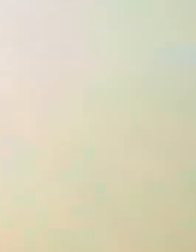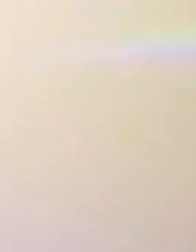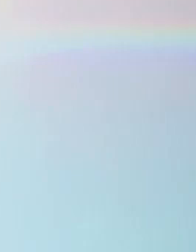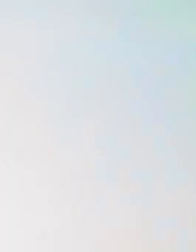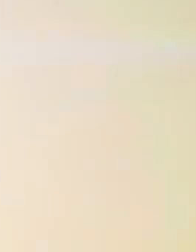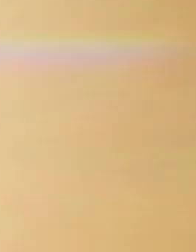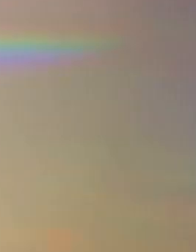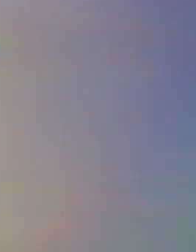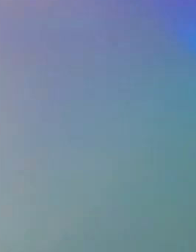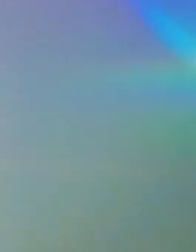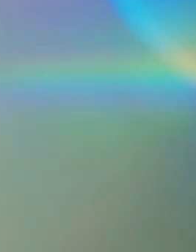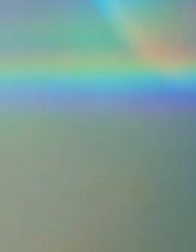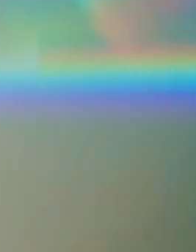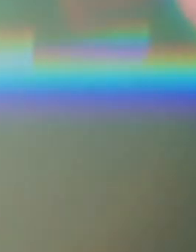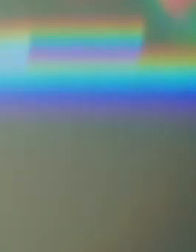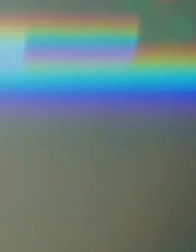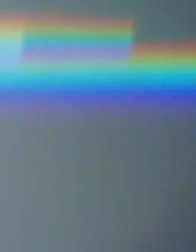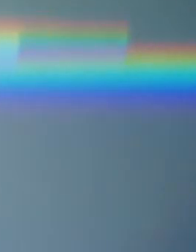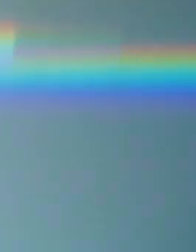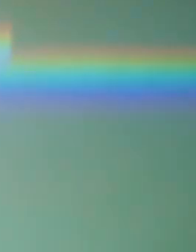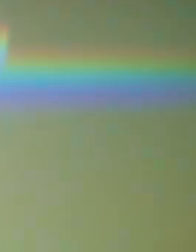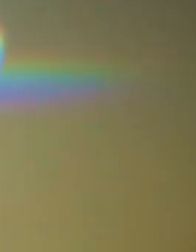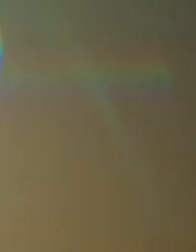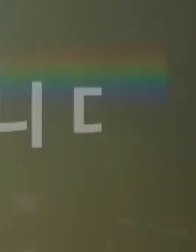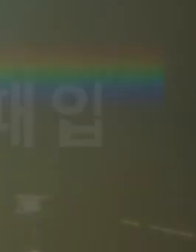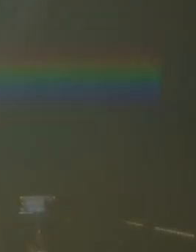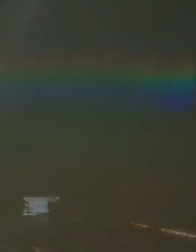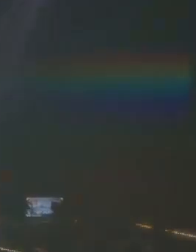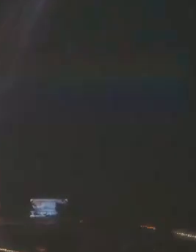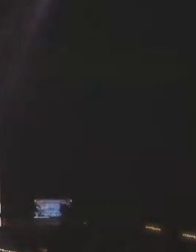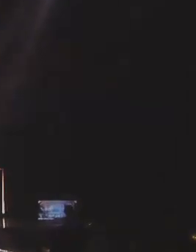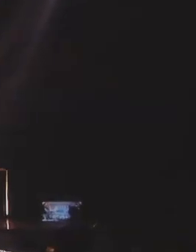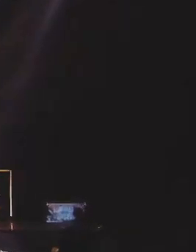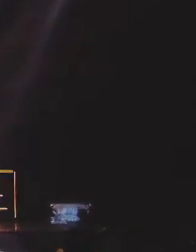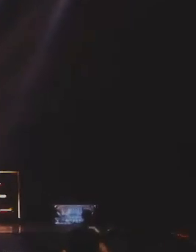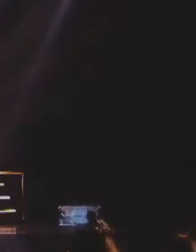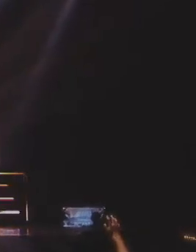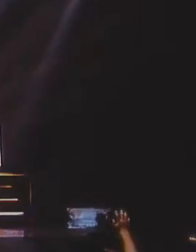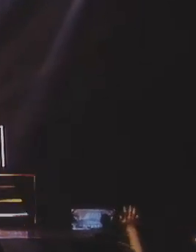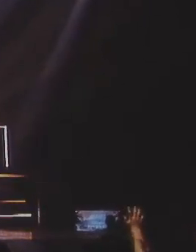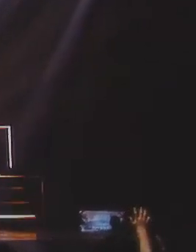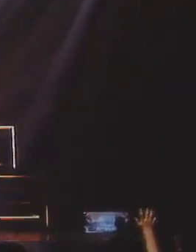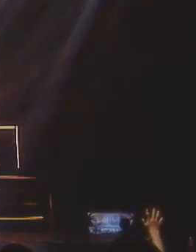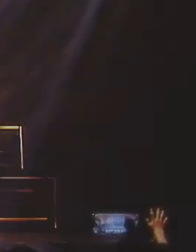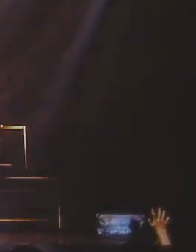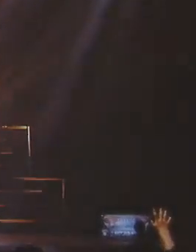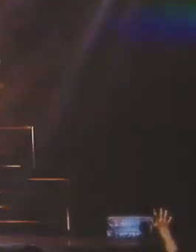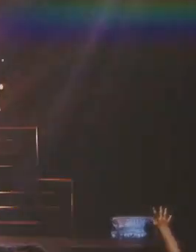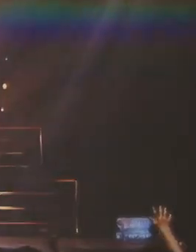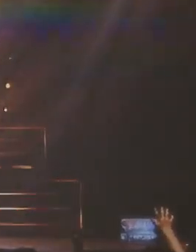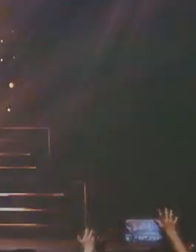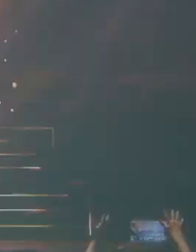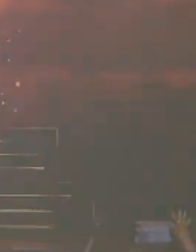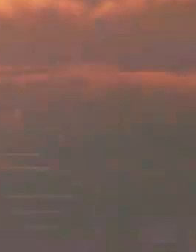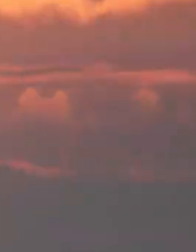이제 다시 무릎 꿇을 때입니다. 기도 성령 운동으로 뜨겁게 일어날